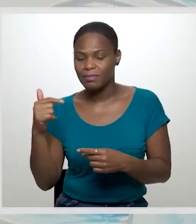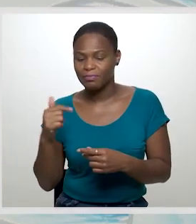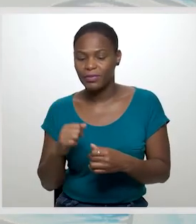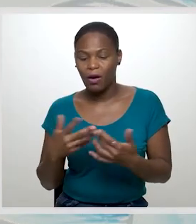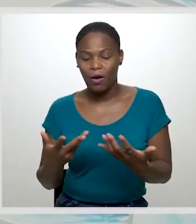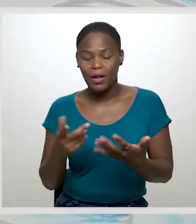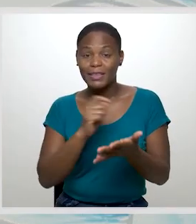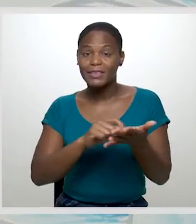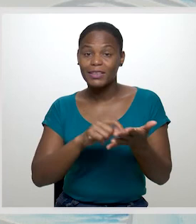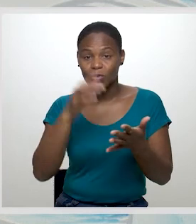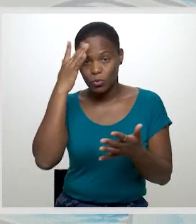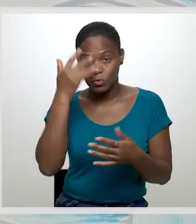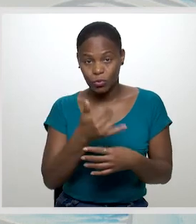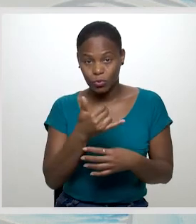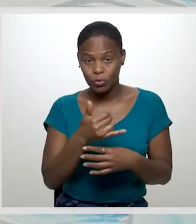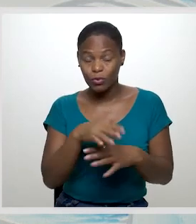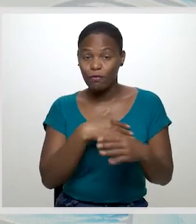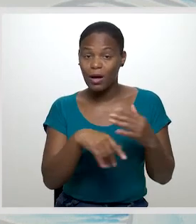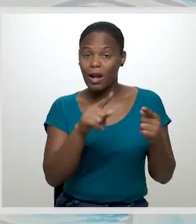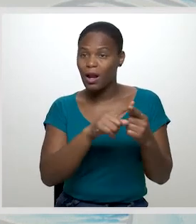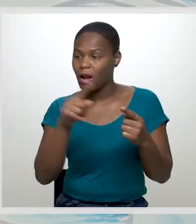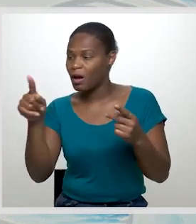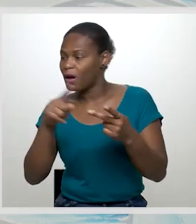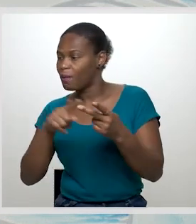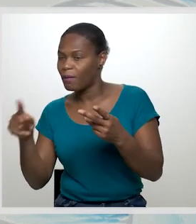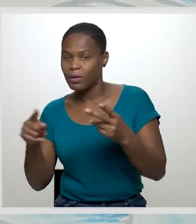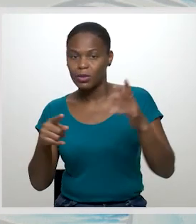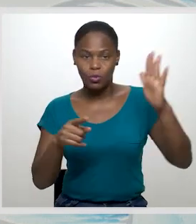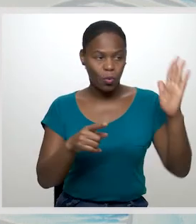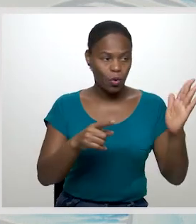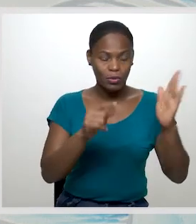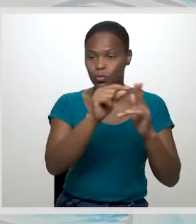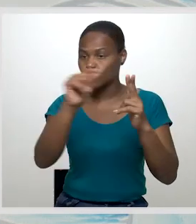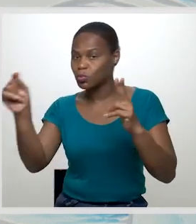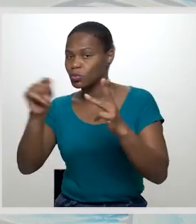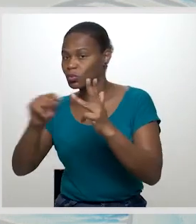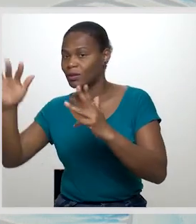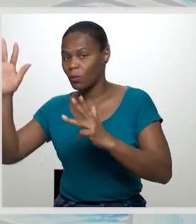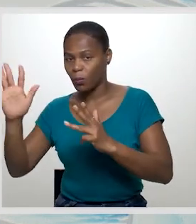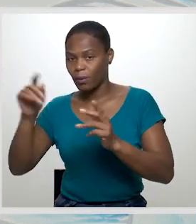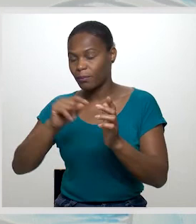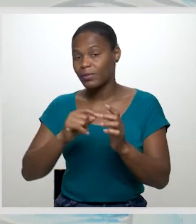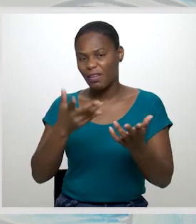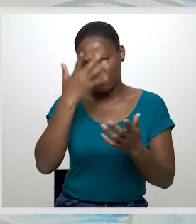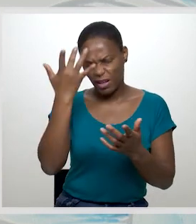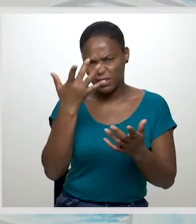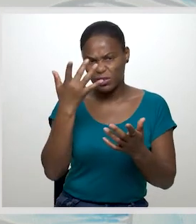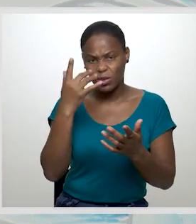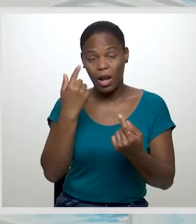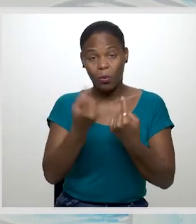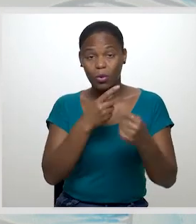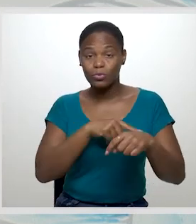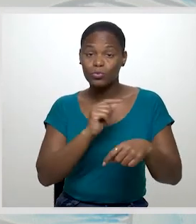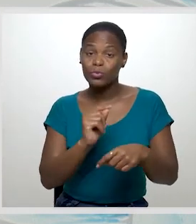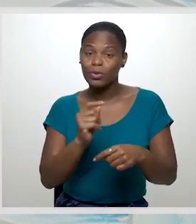2. Il suffit d'associer ta colonne gauche à la colonne droite. C'est très simple. Je te laisse quelques